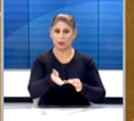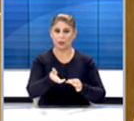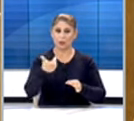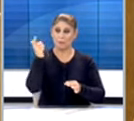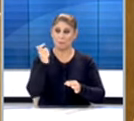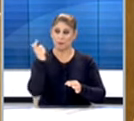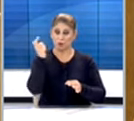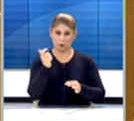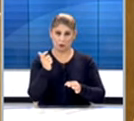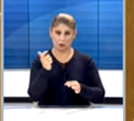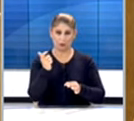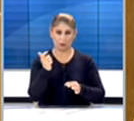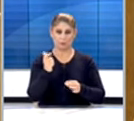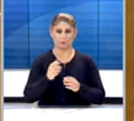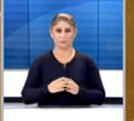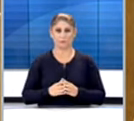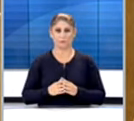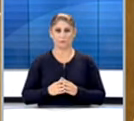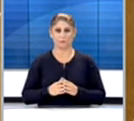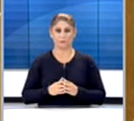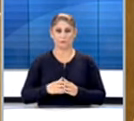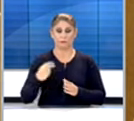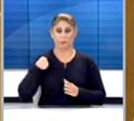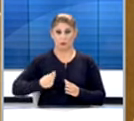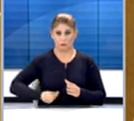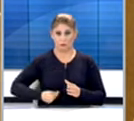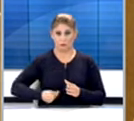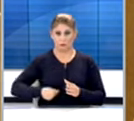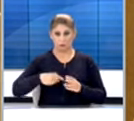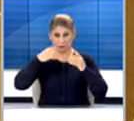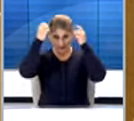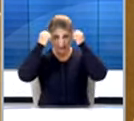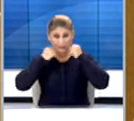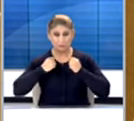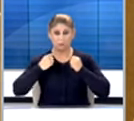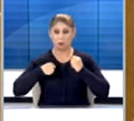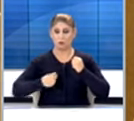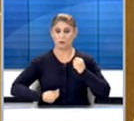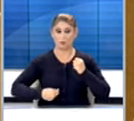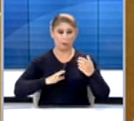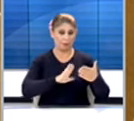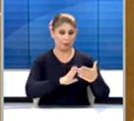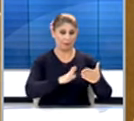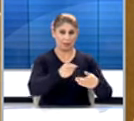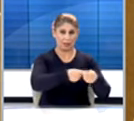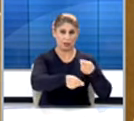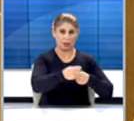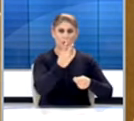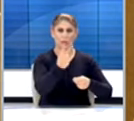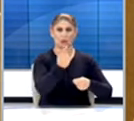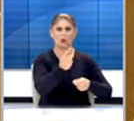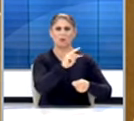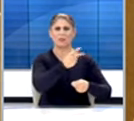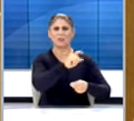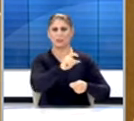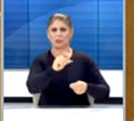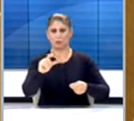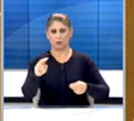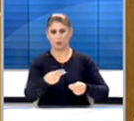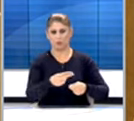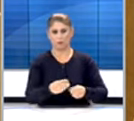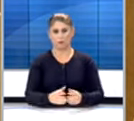μισθολογική για το δημόσιο, ενώ το φέση του δημοσίου προς την αγορά έφτασε τα 2,5 δισεκατομμύρια